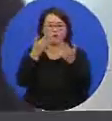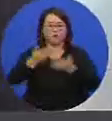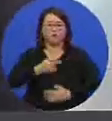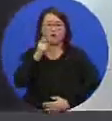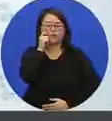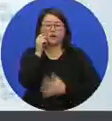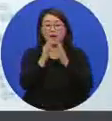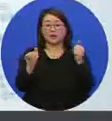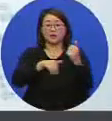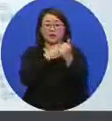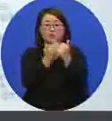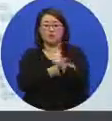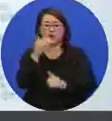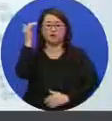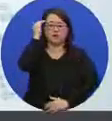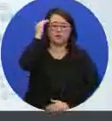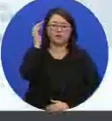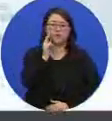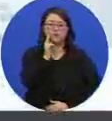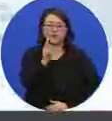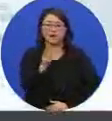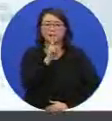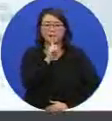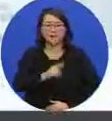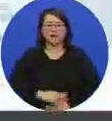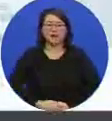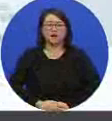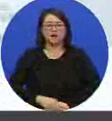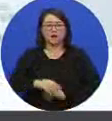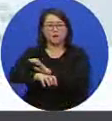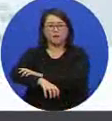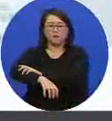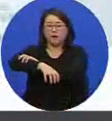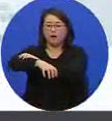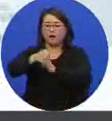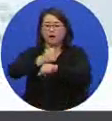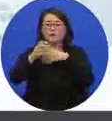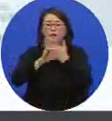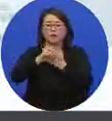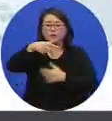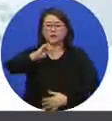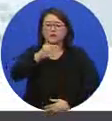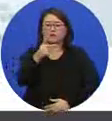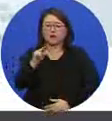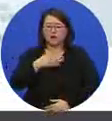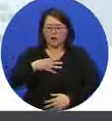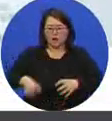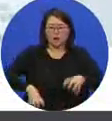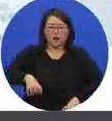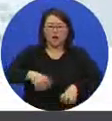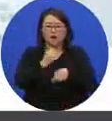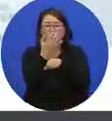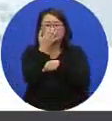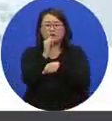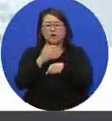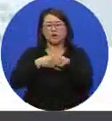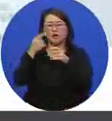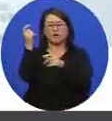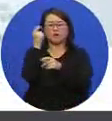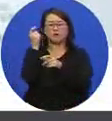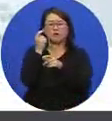호소했습니다. 팔을 안 올리고 있었으면 엄마 나 그 진해가 어디 물었을까요? 그런데 그 깜깜하더라고요.